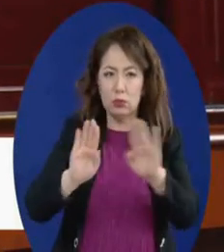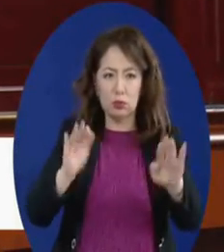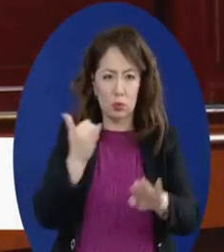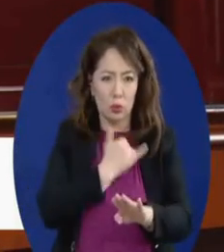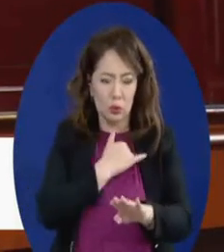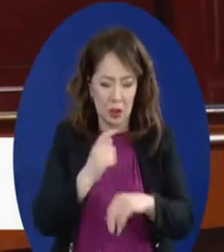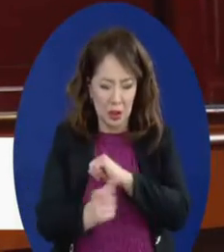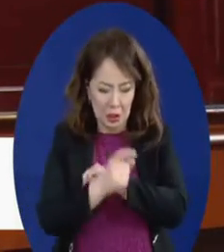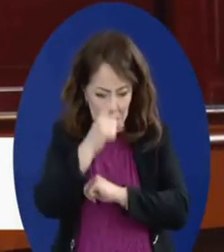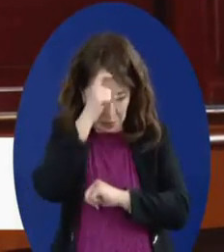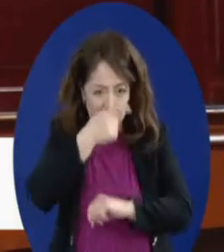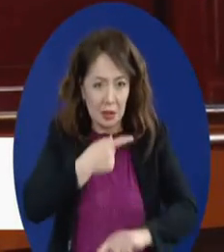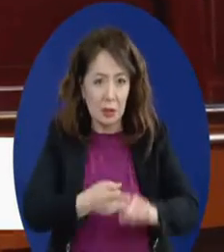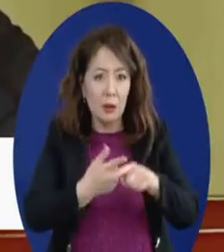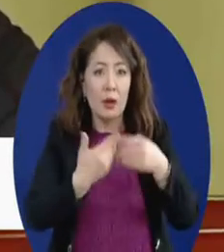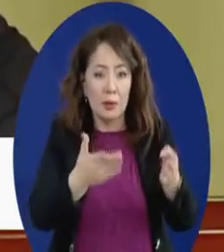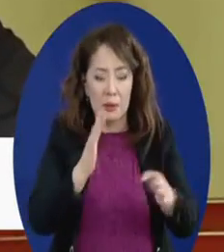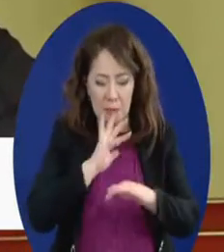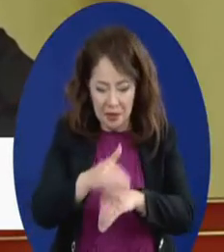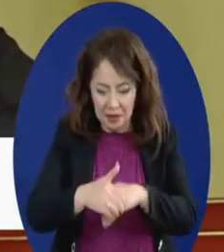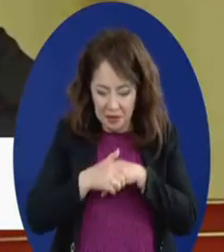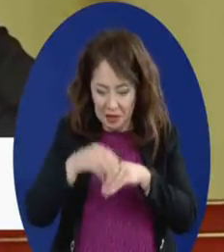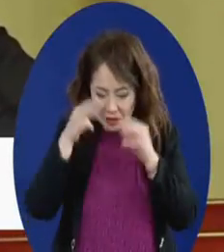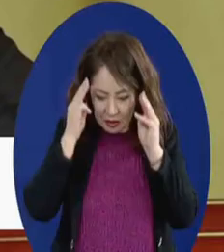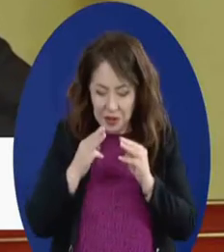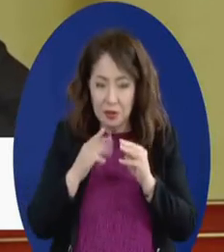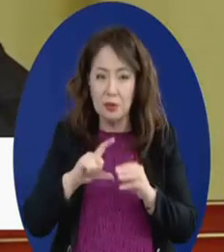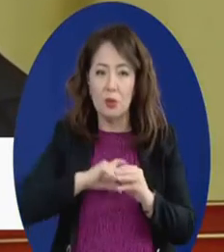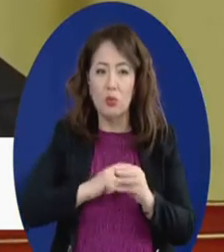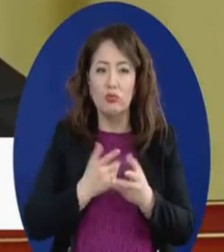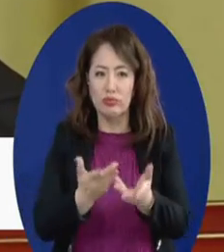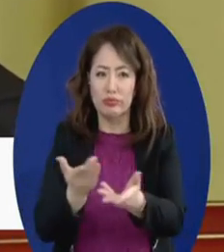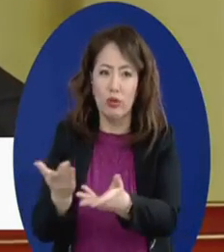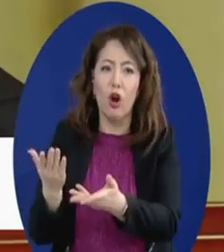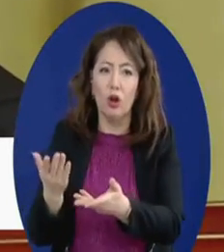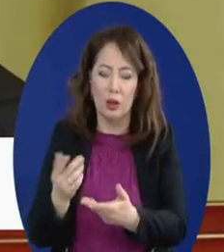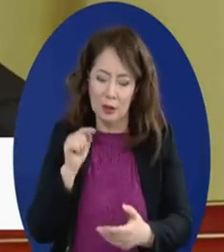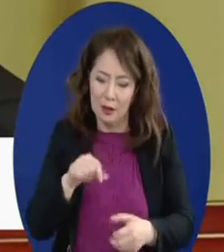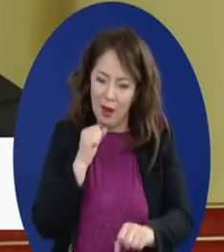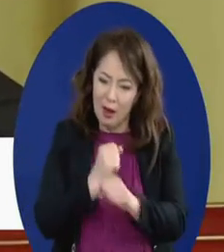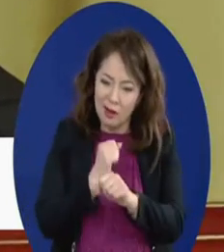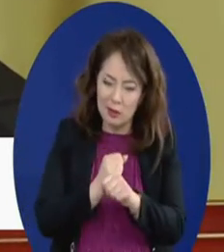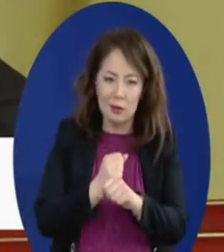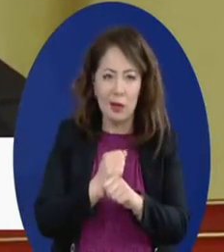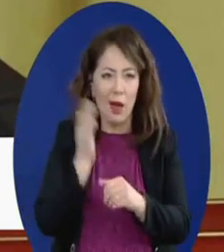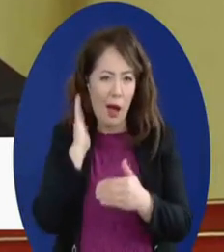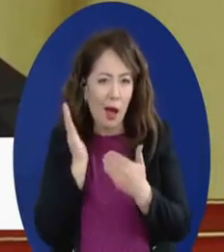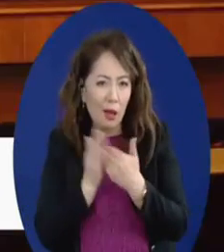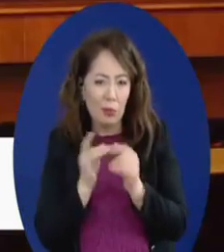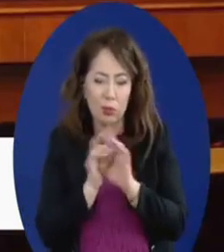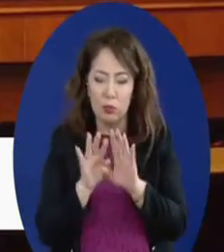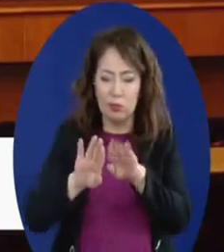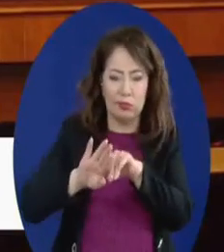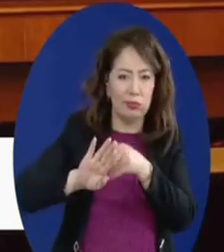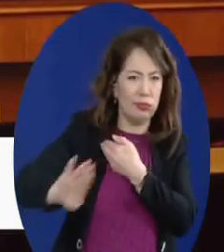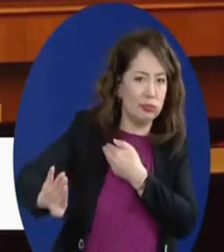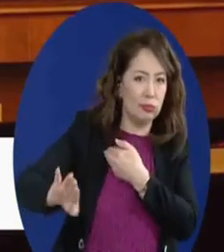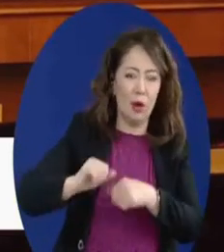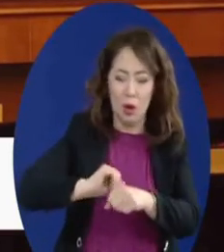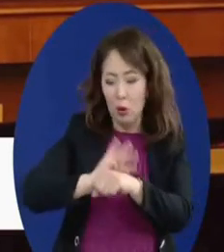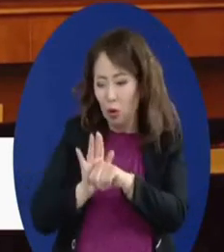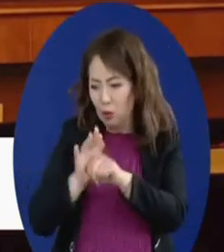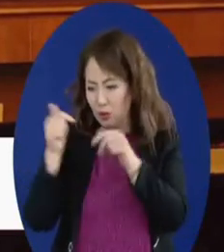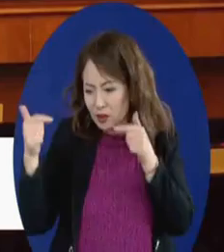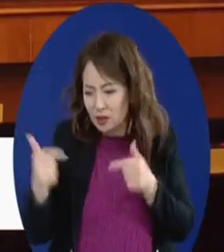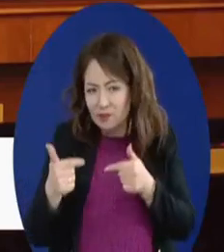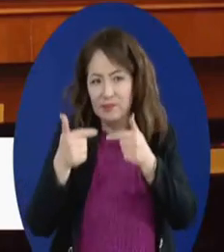мэдлийг нэмэгдүүлж, бидаан шийдвэр гарах хэрэгцүүлэн чадамжийг бүрдүүлэх болно. Иймд авилга албан тушаалын алдаа дутагдлаас ангид байж, COVID-19